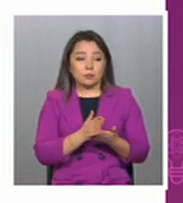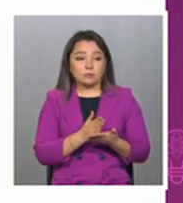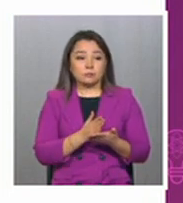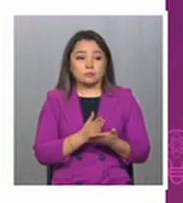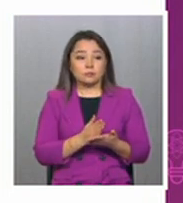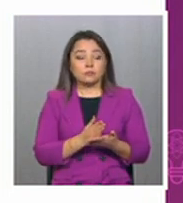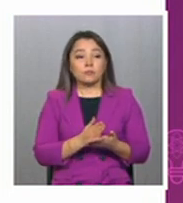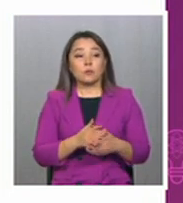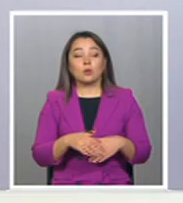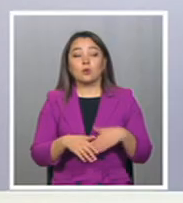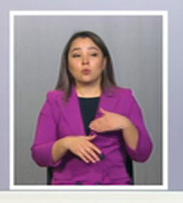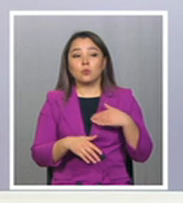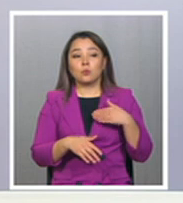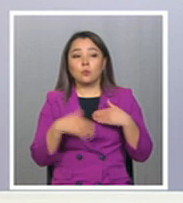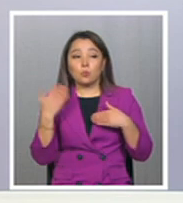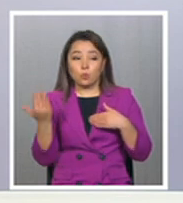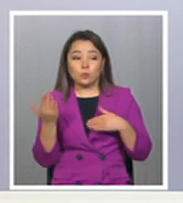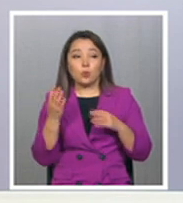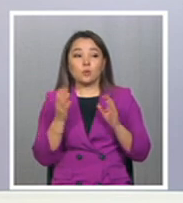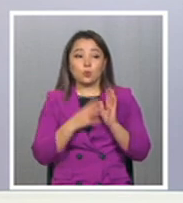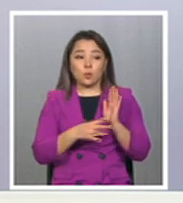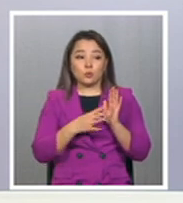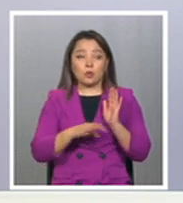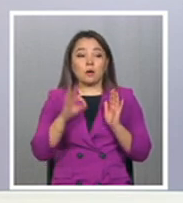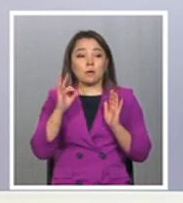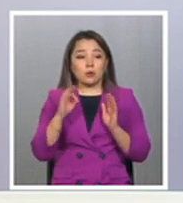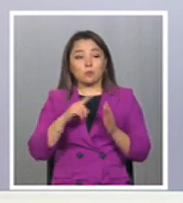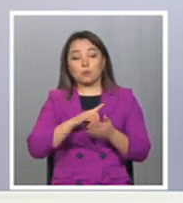Оң жағына 90 градус қабырлады.